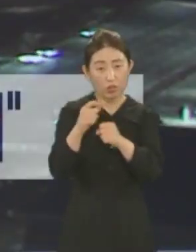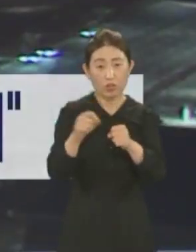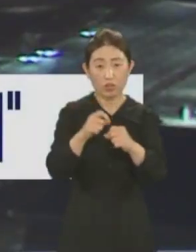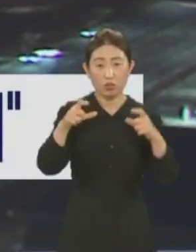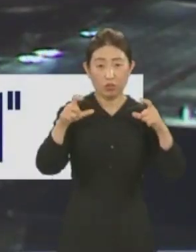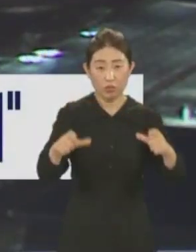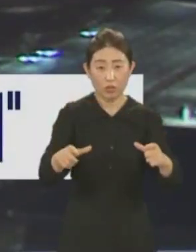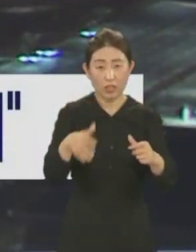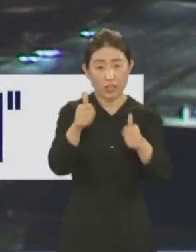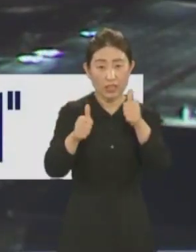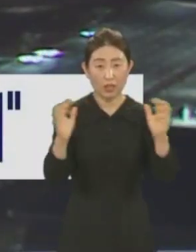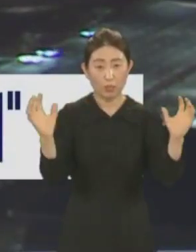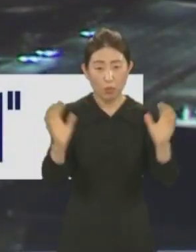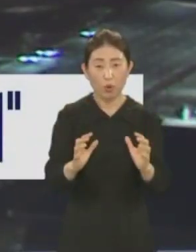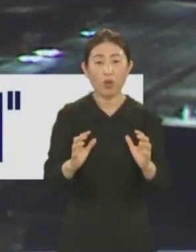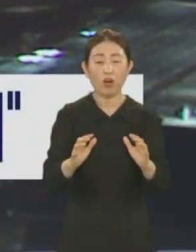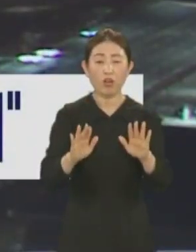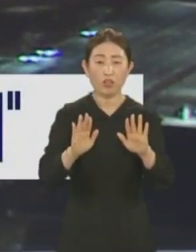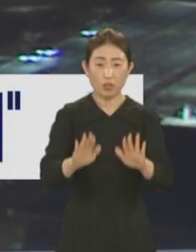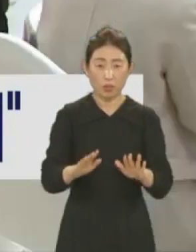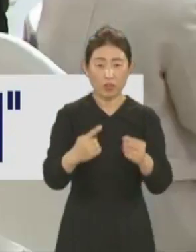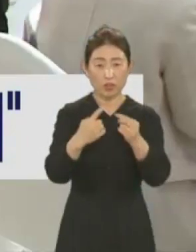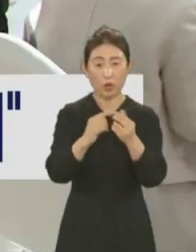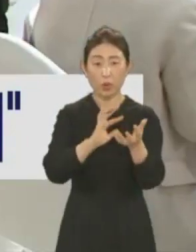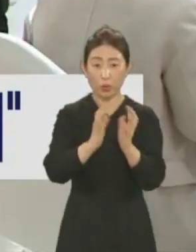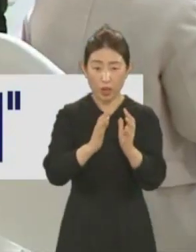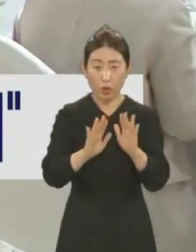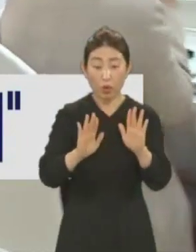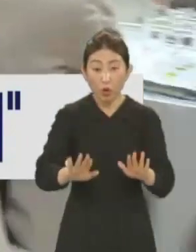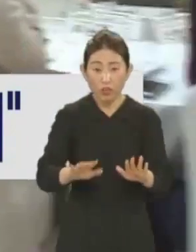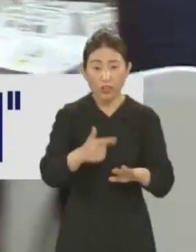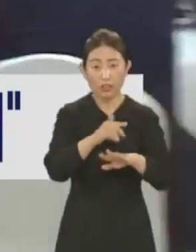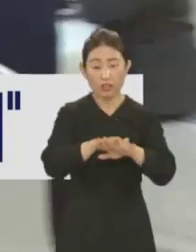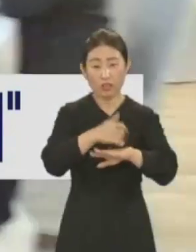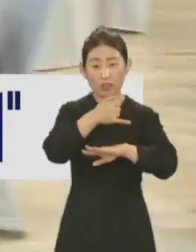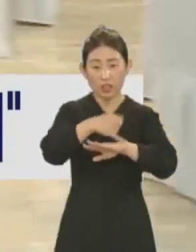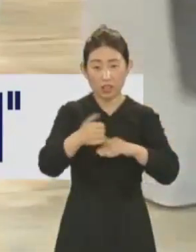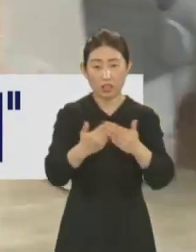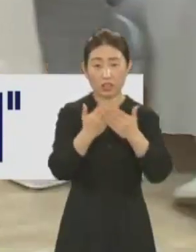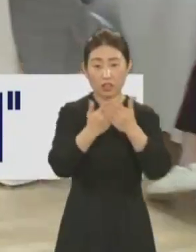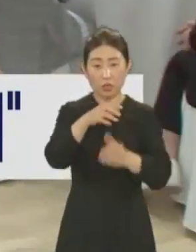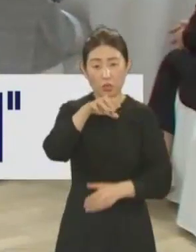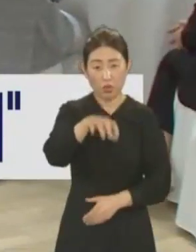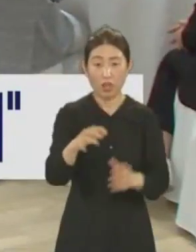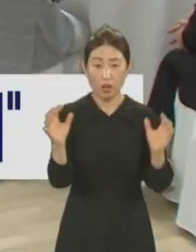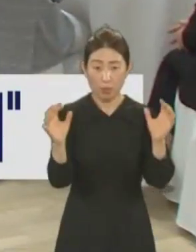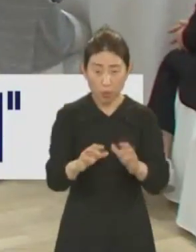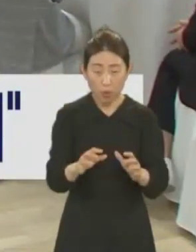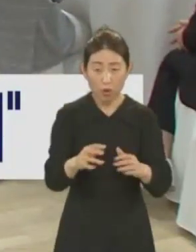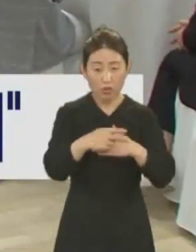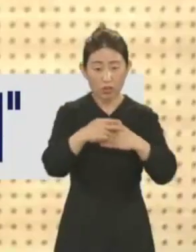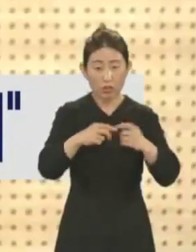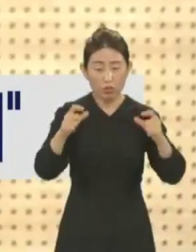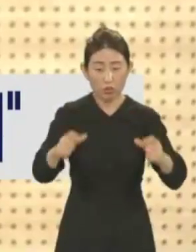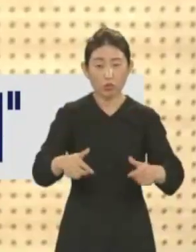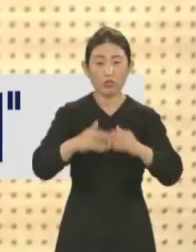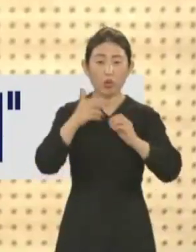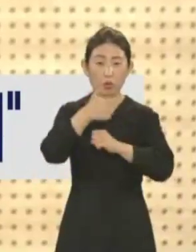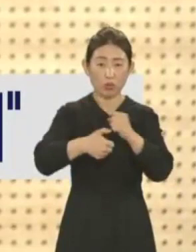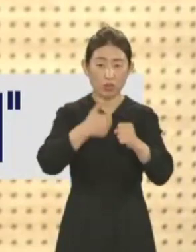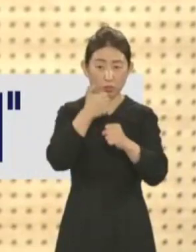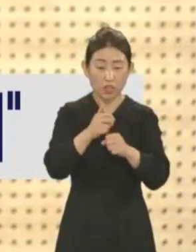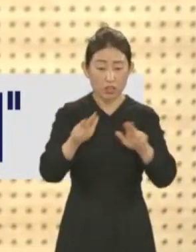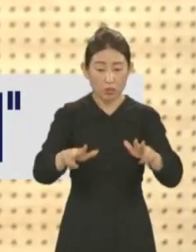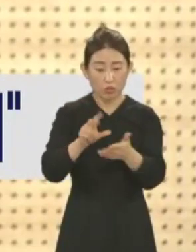대덕연구개발특구 기관장 협의회가 일본기 첫 회의를 오늘 대전 디자인진흥원에서 갔고 대덕특구 50년을